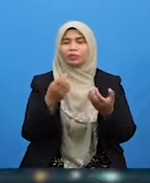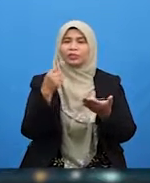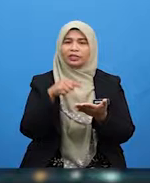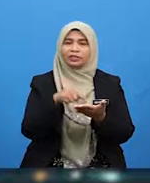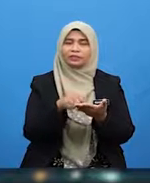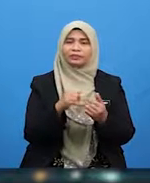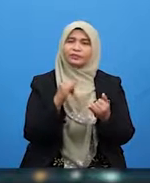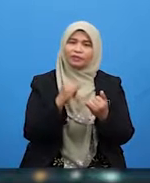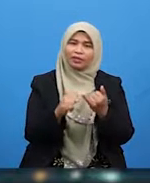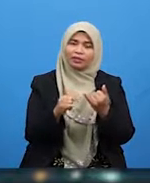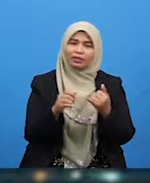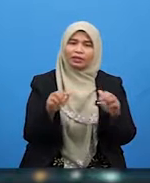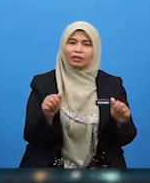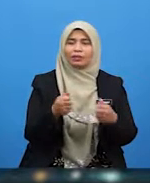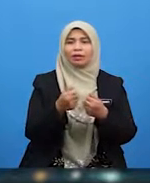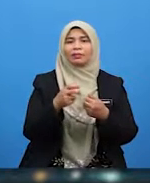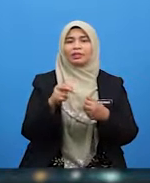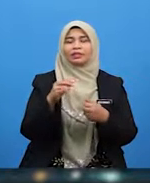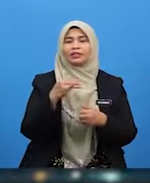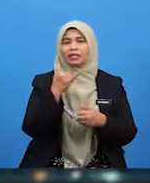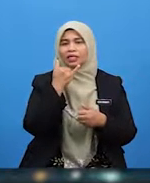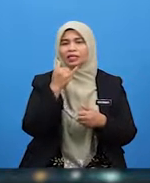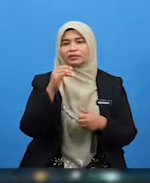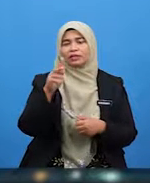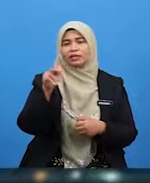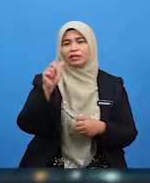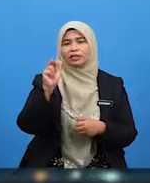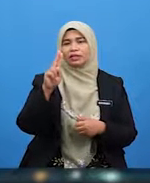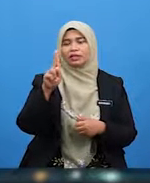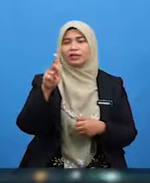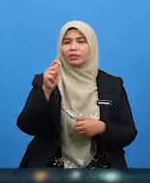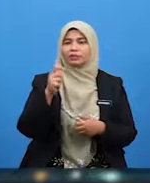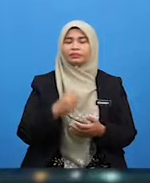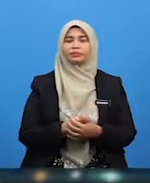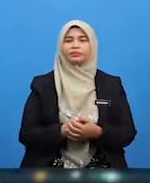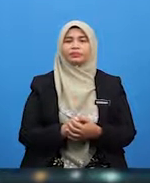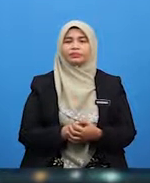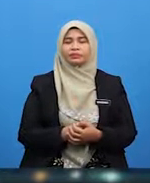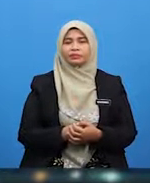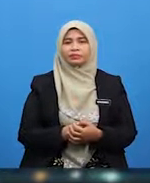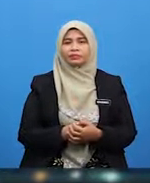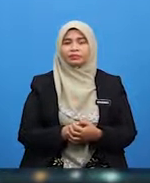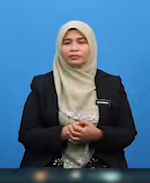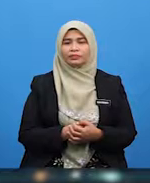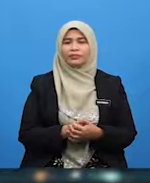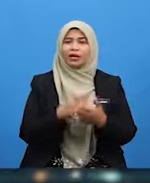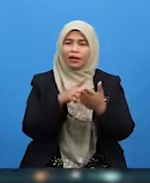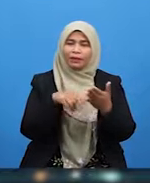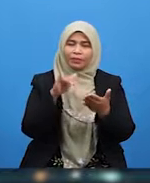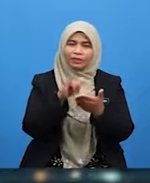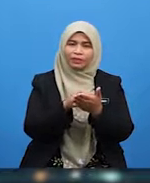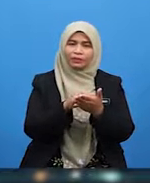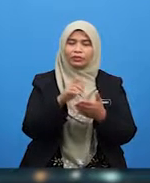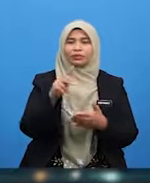Akhir sekali, amalan khurafat berkait rapat dengan jahil akidah masyarakat Arab Jahiliyah. Apa itu